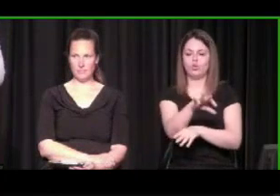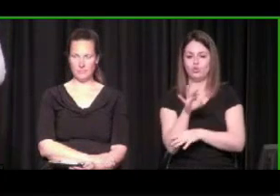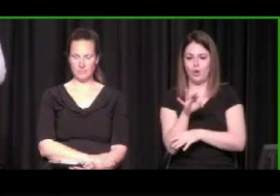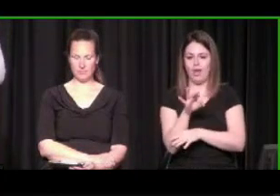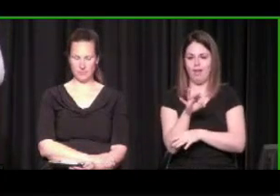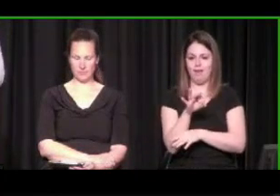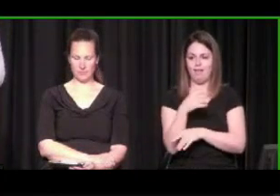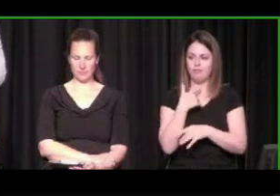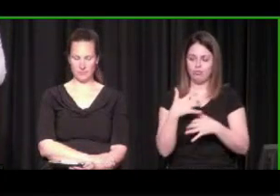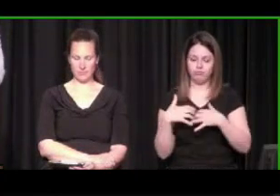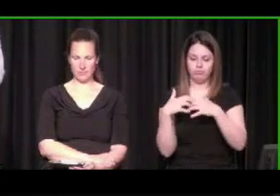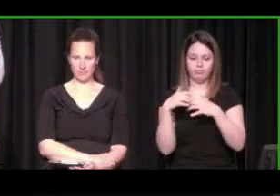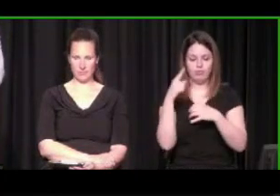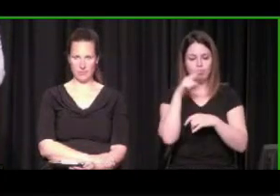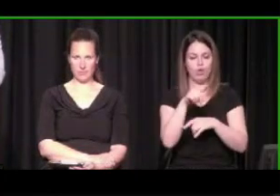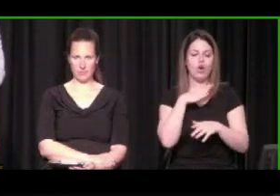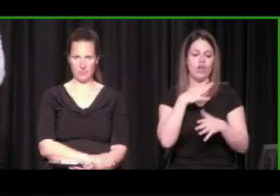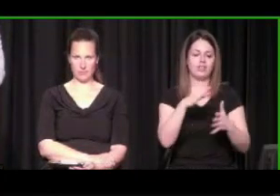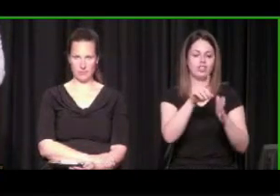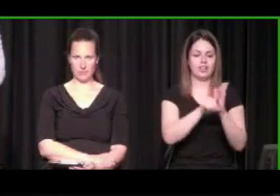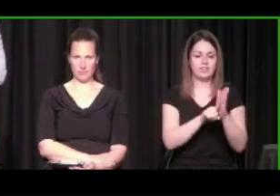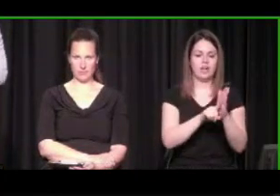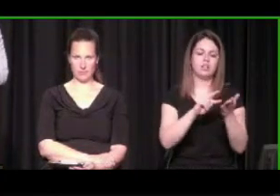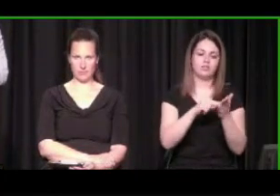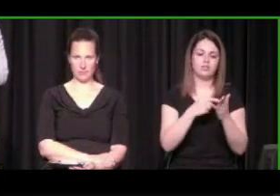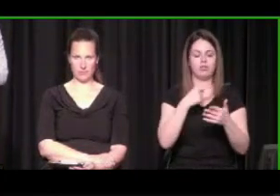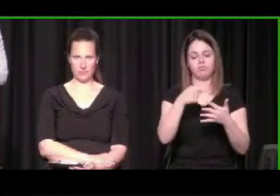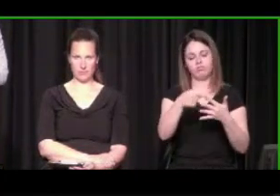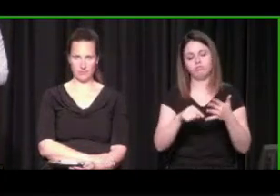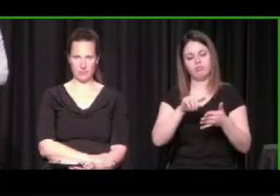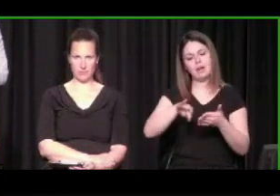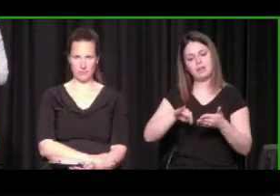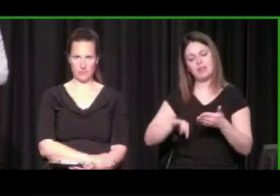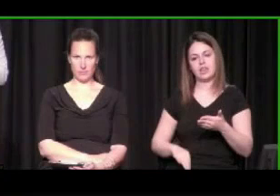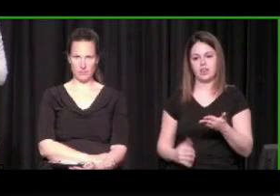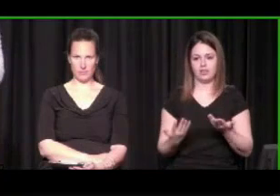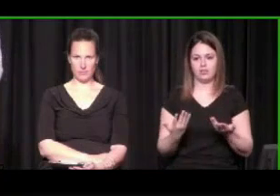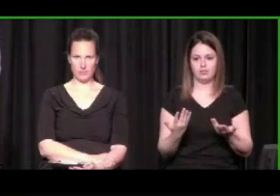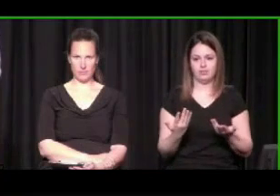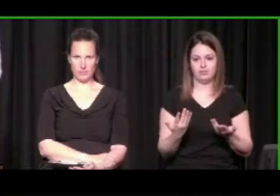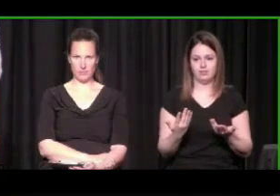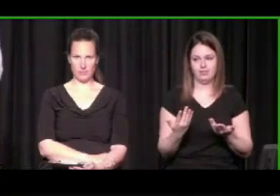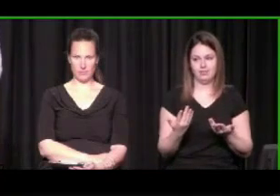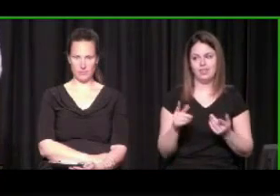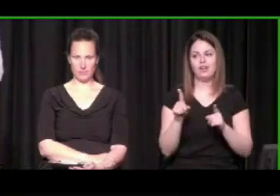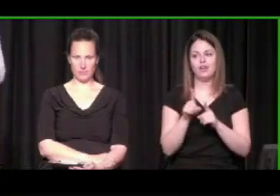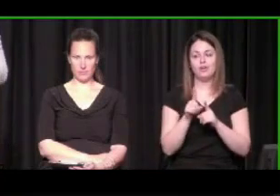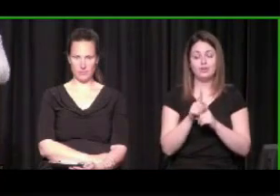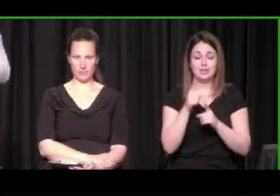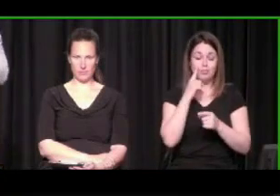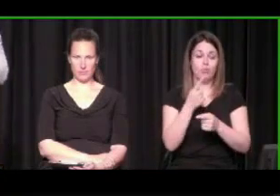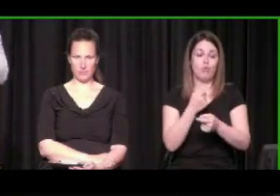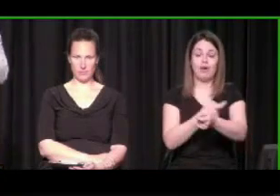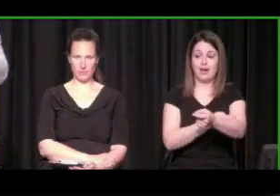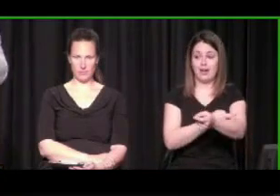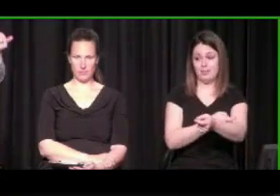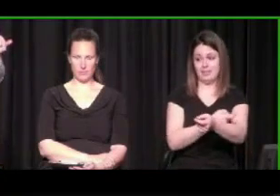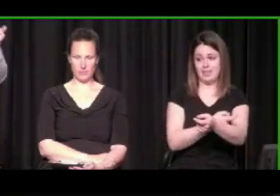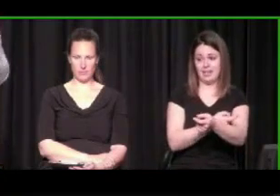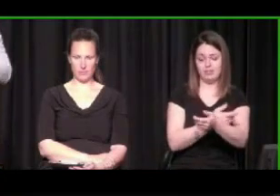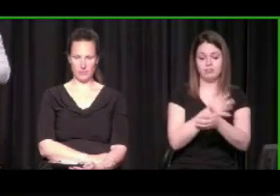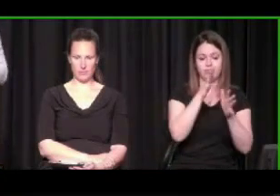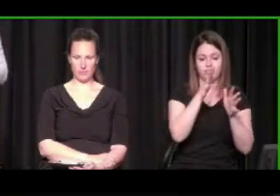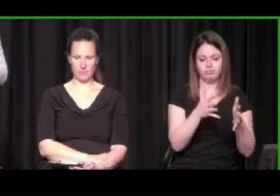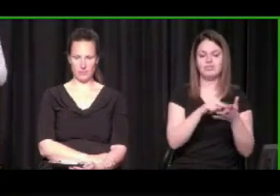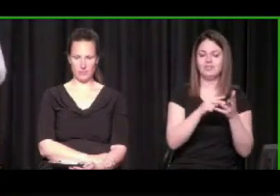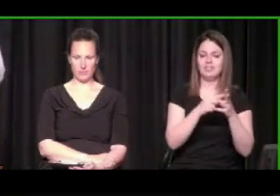finalement de ce qu'on va mettre en place en termes de soins de santé. Ce qu'on sait également, c'est que notamment pour ce qui est des médecins, on va privilégier davantage le point de